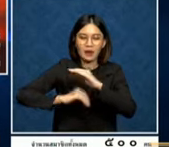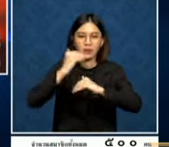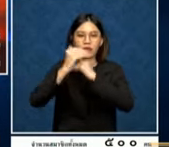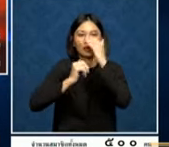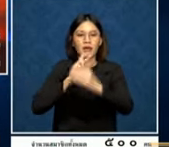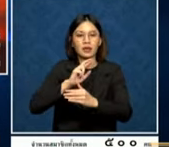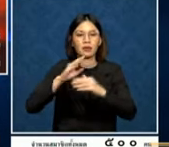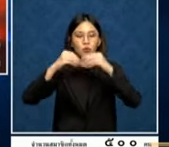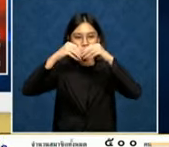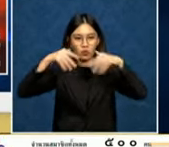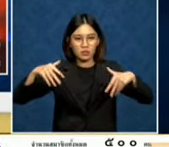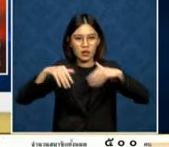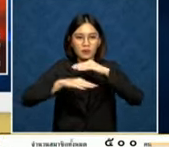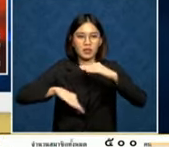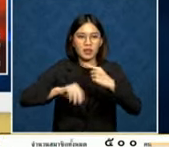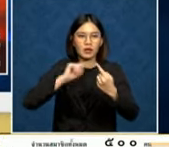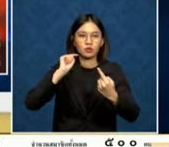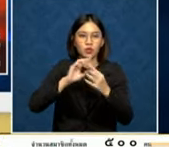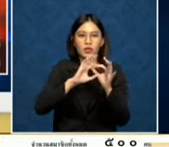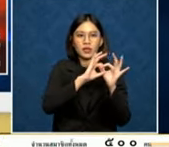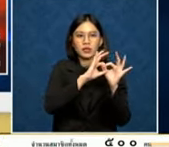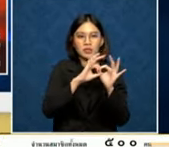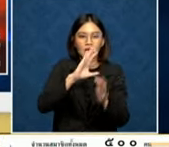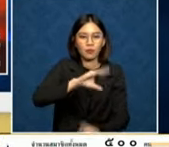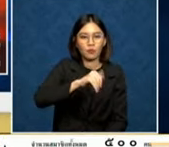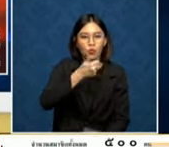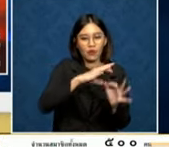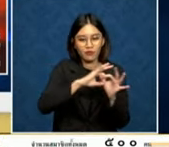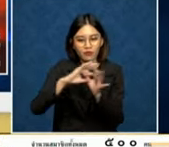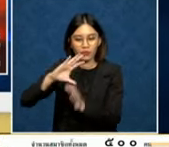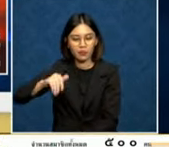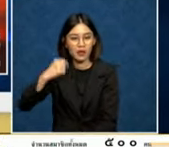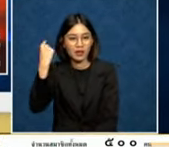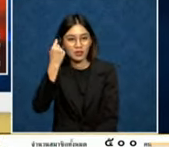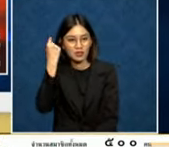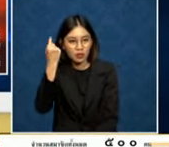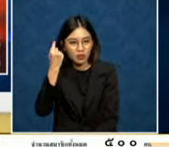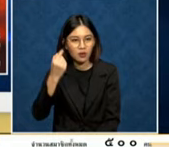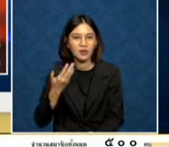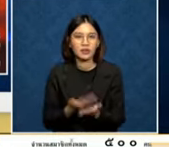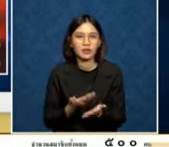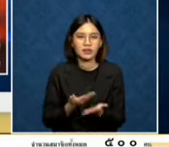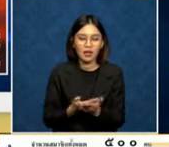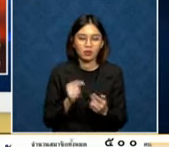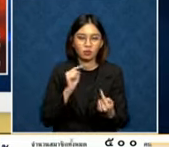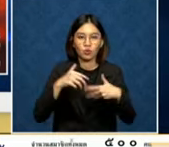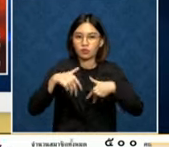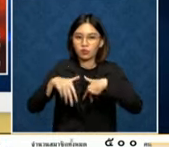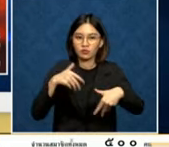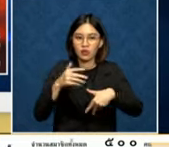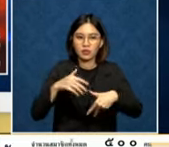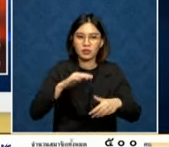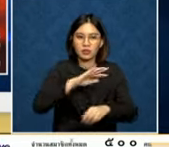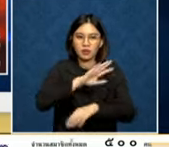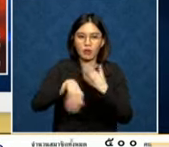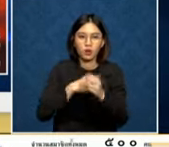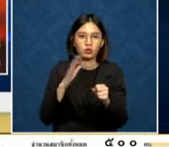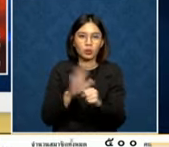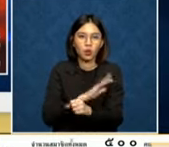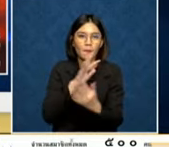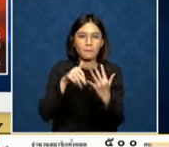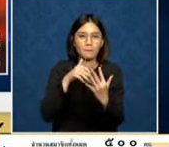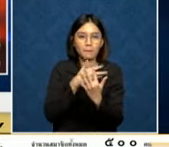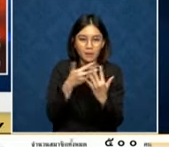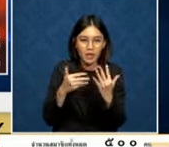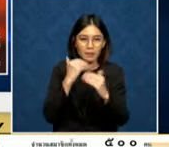โครงสร้างพื้นฐานที่เชื่อมโยงเมืองหลักและเมืองหน้าเที่ยวค่ะเพื่อให้เกิดการกระจายรายได้สู่ท้องถิ่นโดยบูรณาการแผนพัฒนาแ่งท่อง